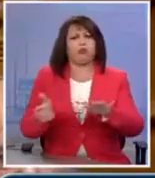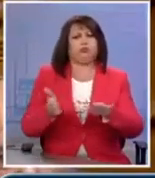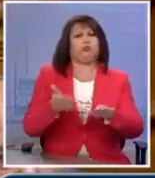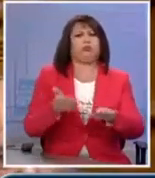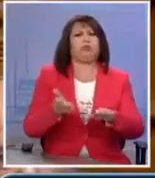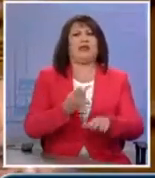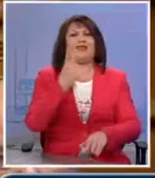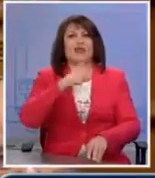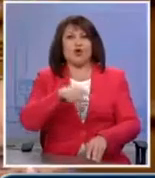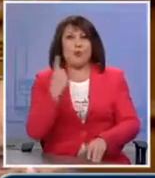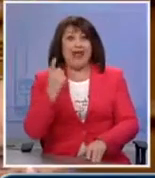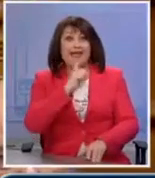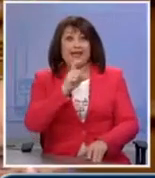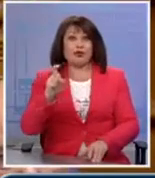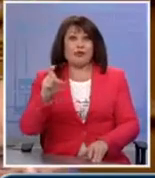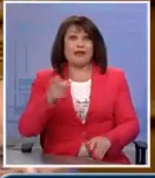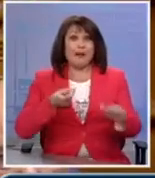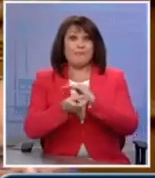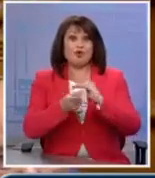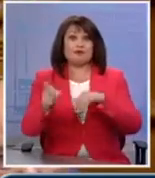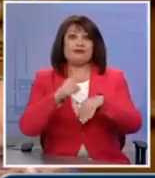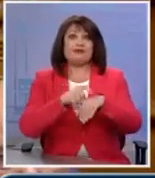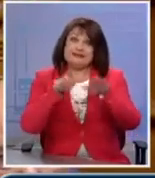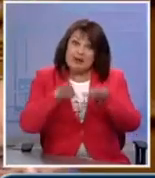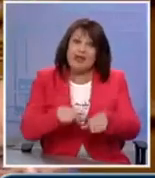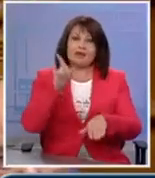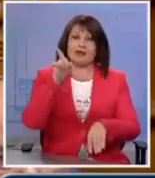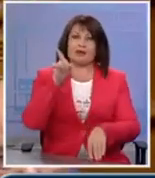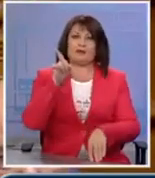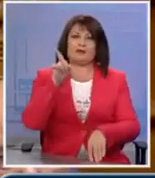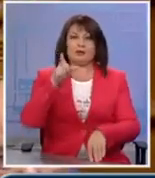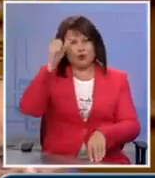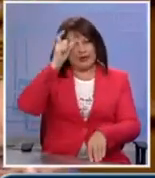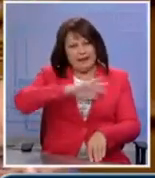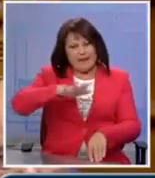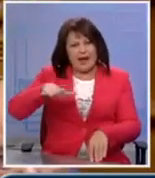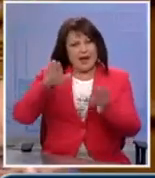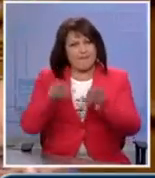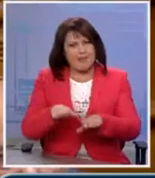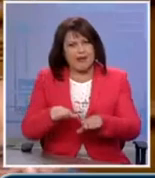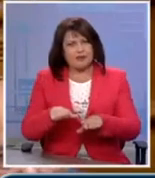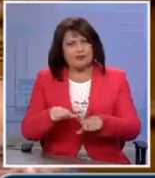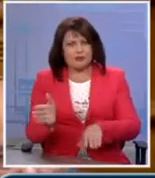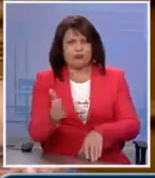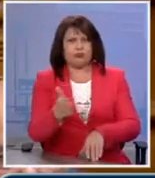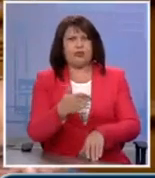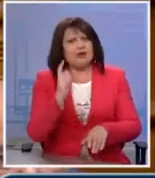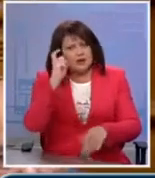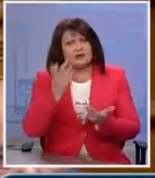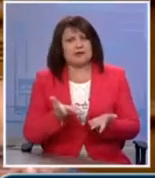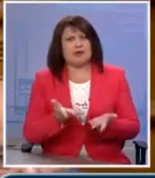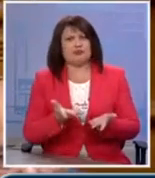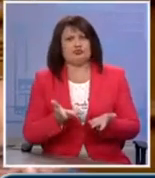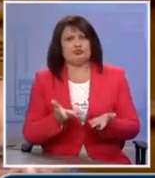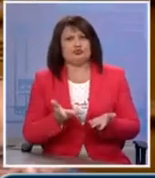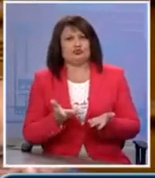των 2,1 εκατομμυρίων προσφύγων που αυτή τη στιγμή έχουν καταλύσει στα τουρκικά παράλια. Και όχι μόνο της χώρας μας με την